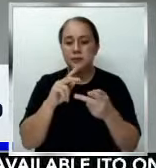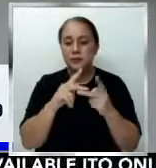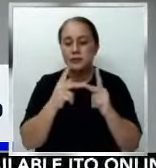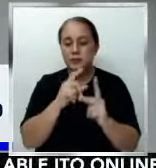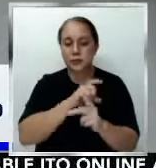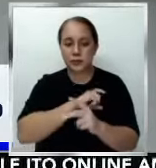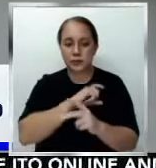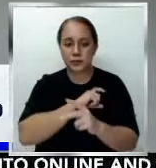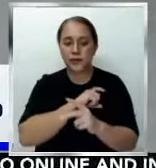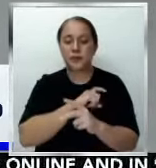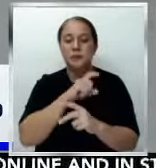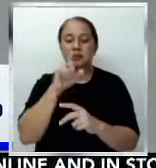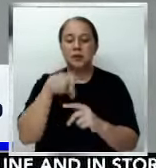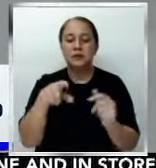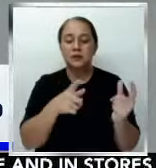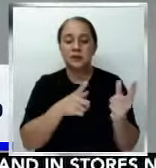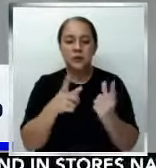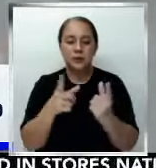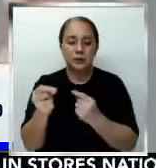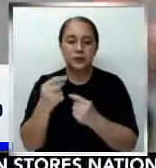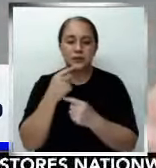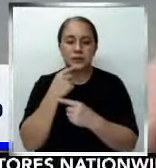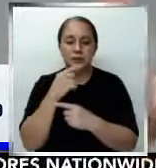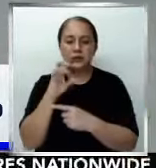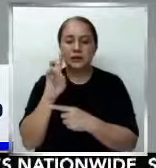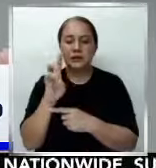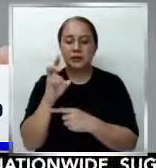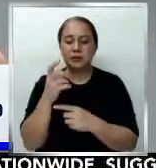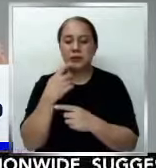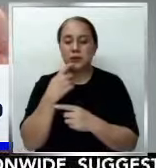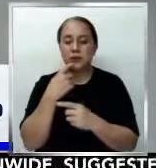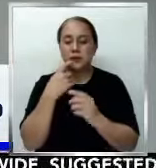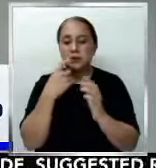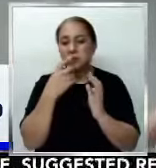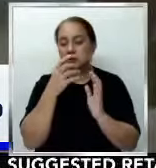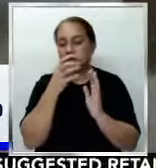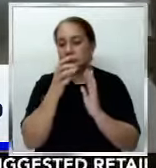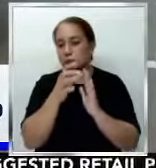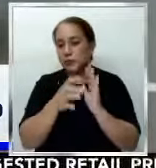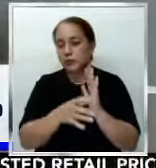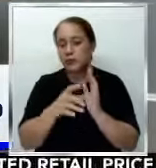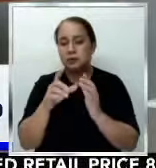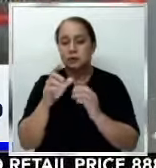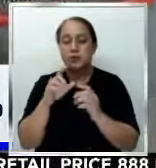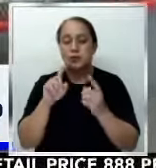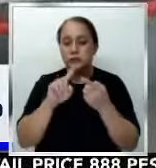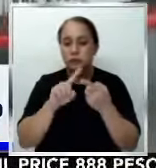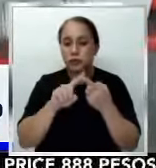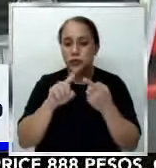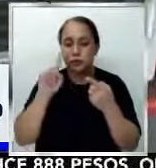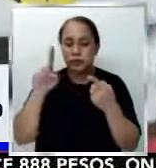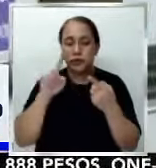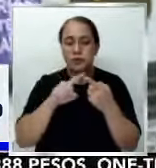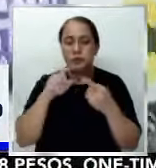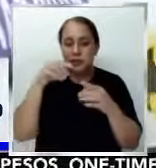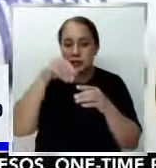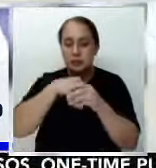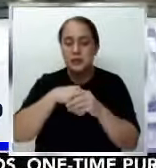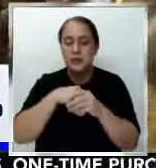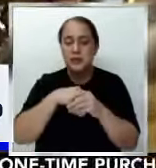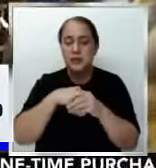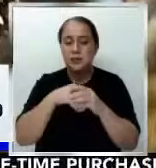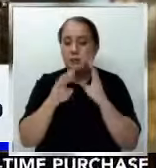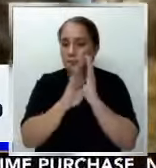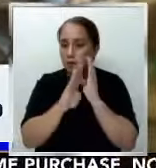para ma-implement yung kanilang sinasabing 7 commandments on land transportation. Unang-una po, kailangan sa loob ng sasakyan, sa mga bus,